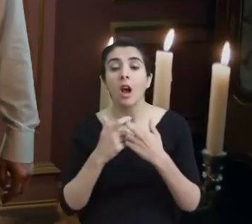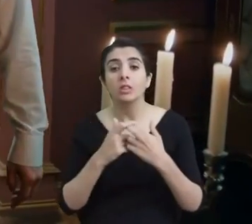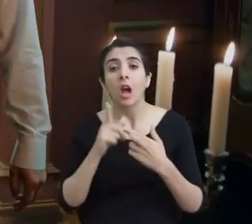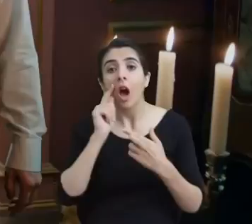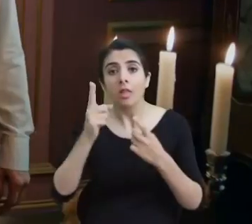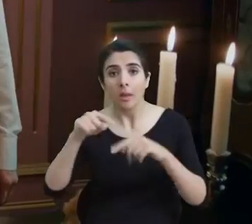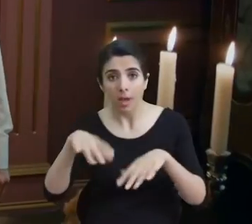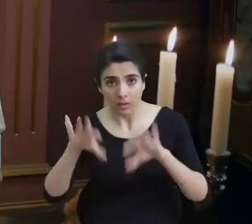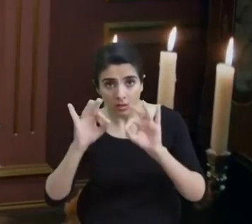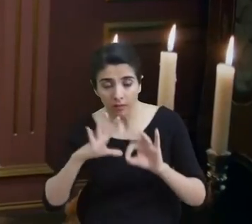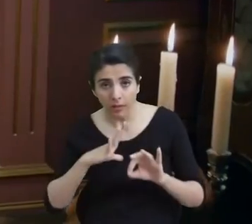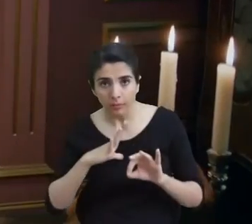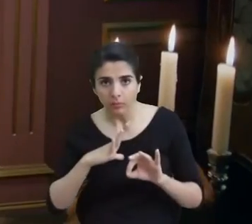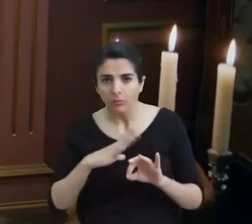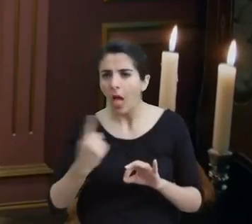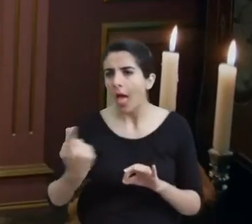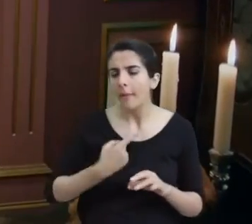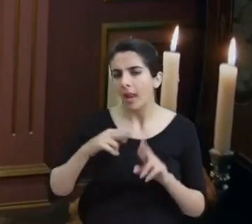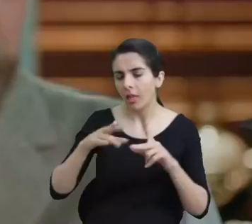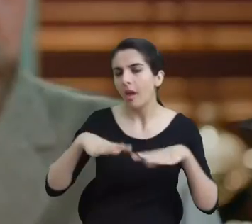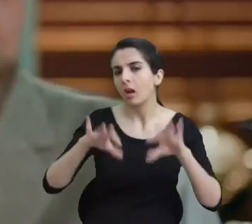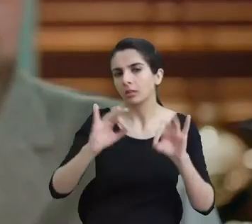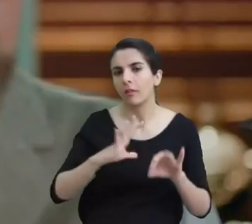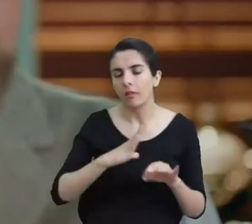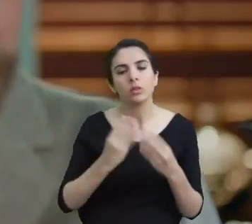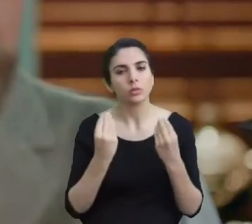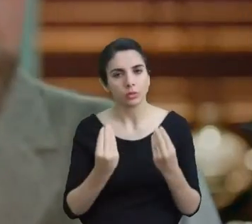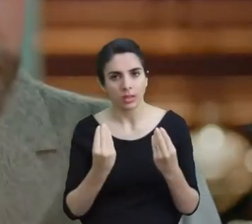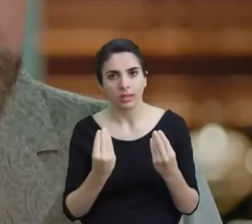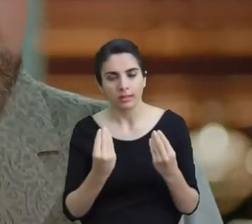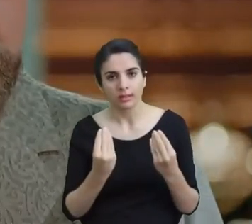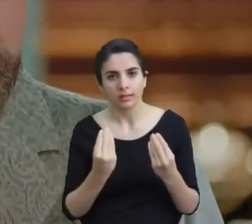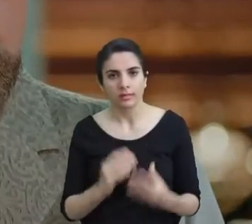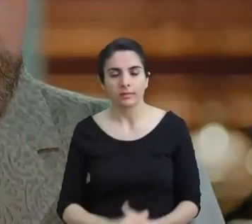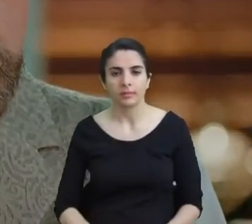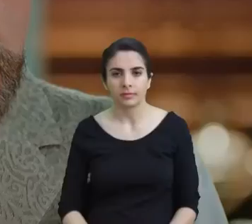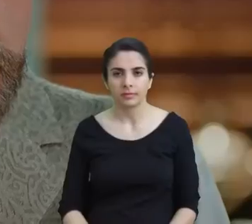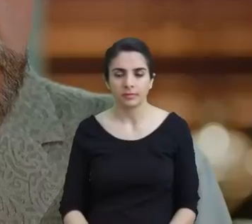Recai ve adamları hazır mı? Emrettiğiniz gibi hazırlar. Güzel.